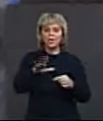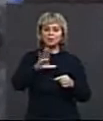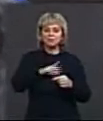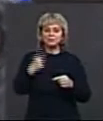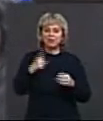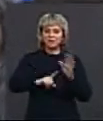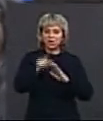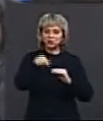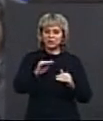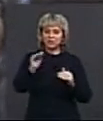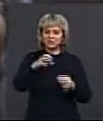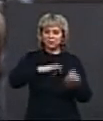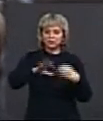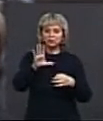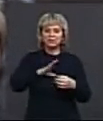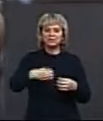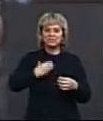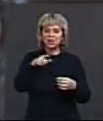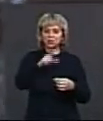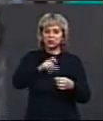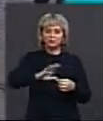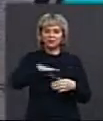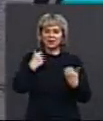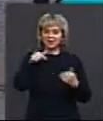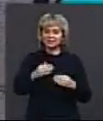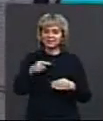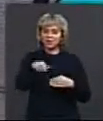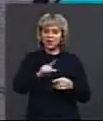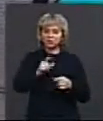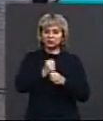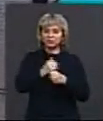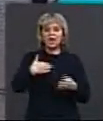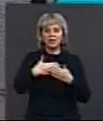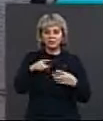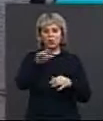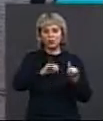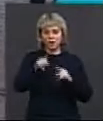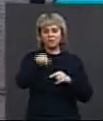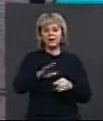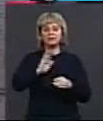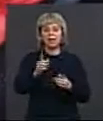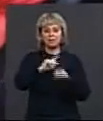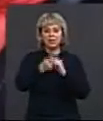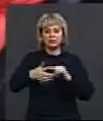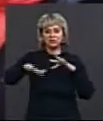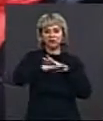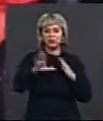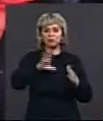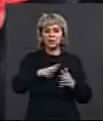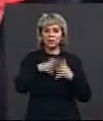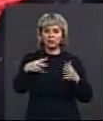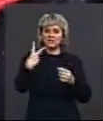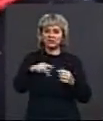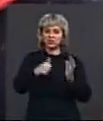Быть первопроходцами федерального проекта было страшновато, люди неохотно шли на контакт, но активисты не отставали. Ведь на преображение двора пошло